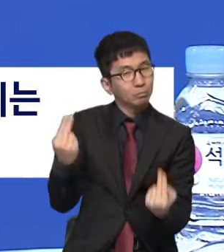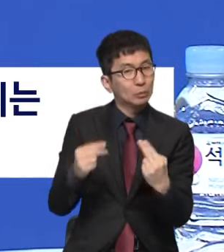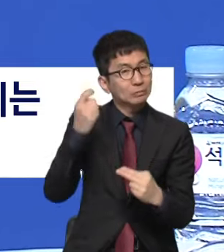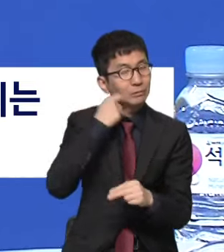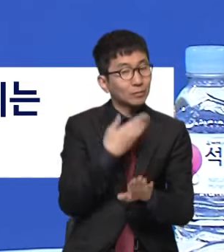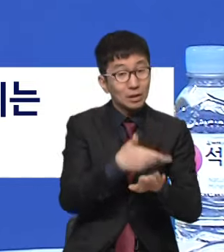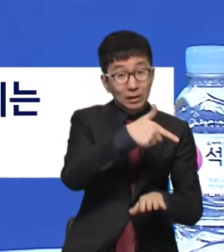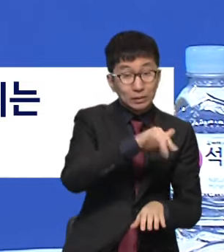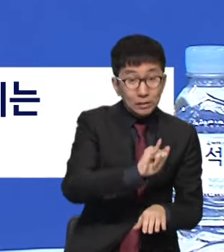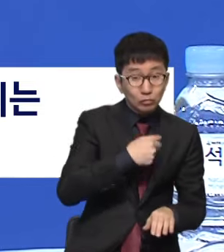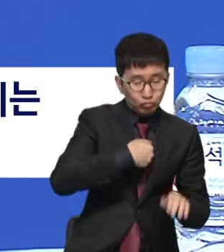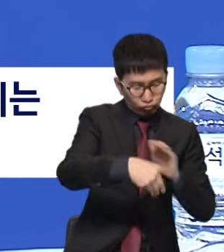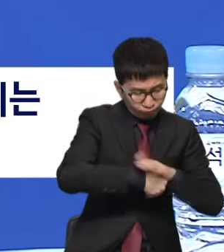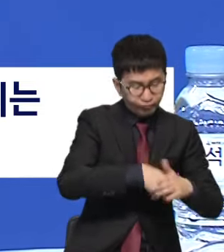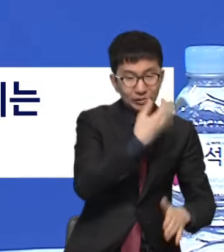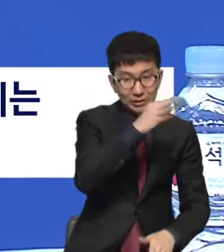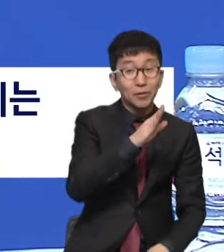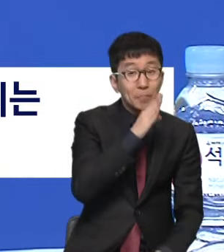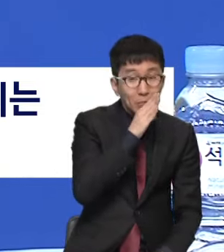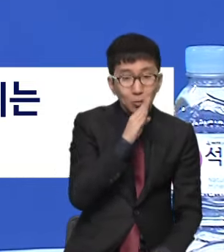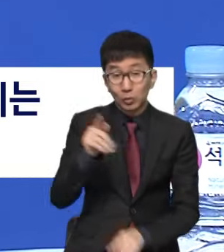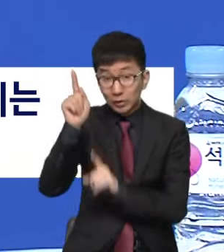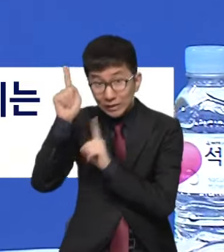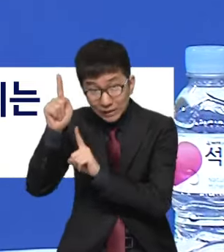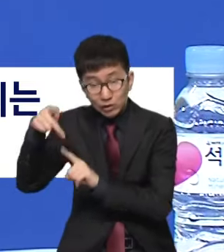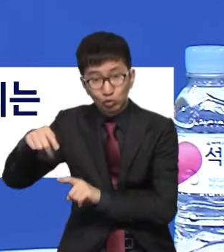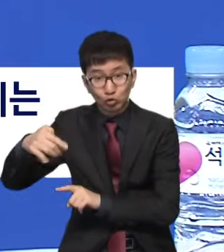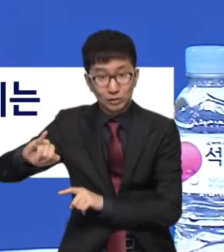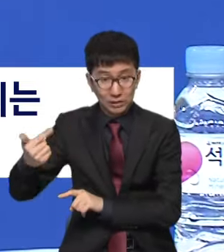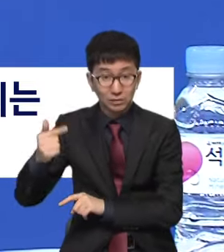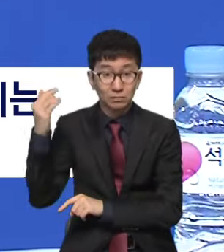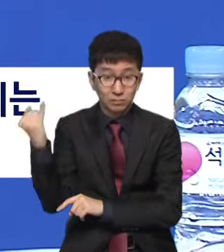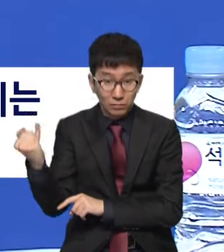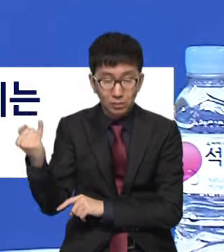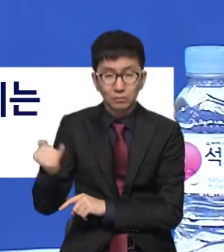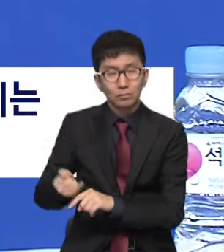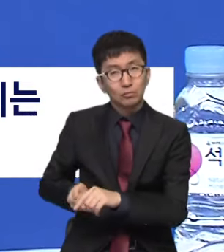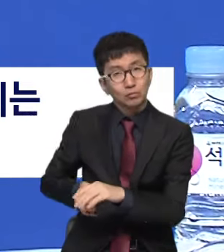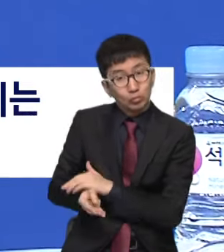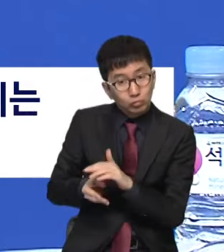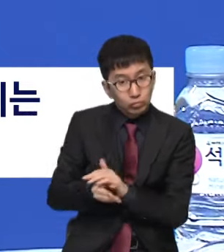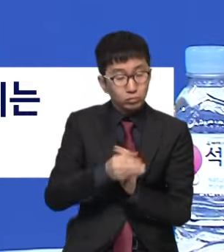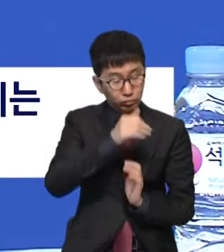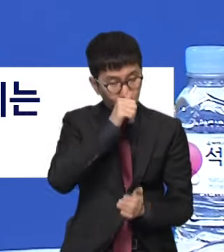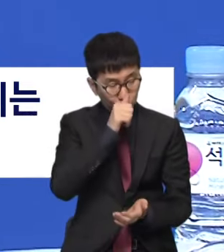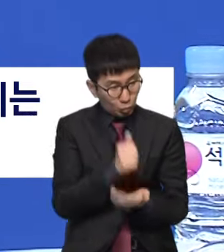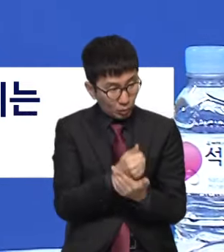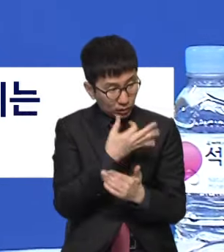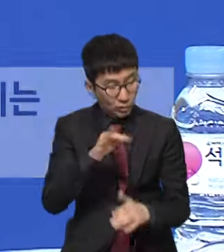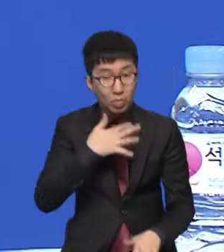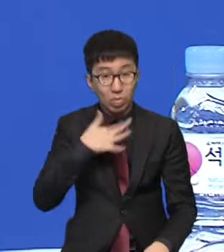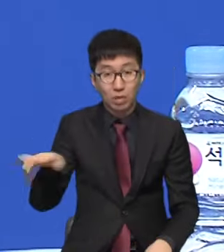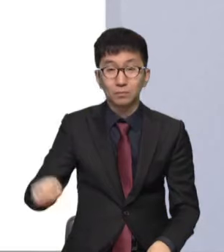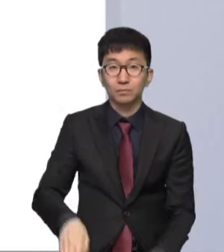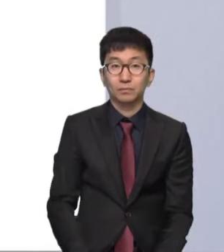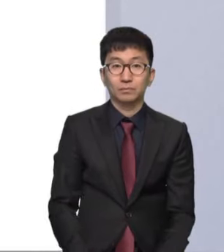했고 지금 많이 비교가 되는 이수진 이원의 경우는 금품 수술을 인정하지